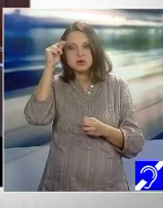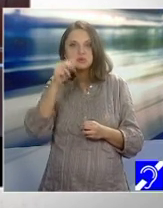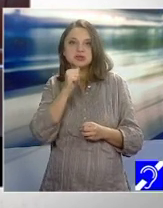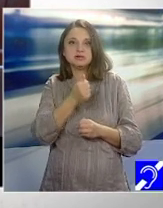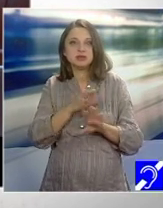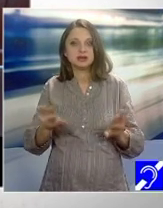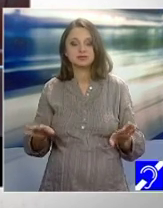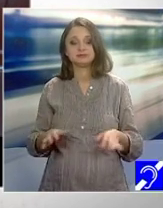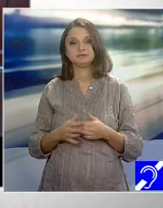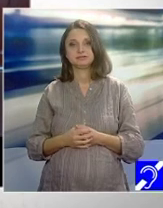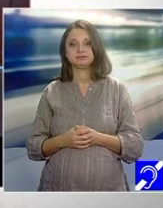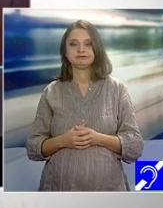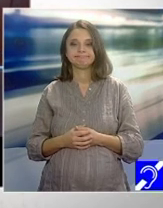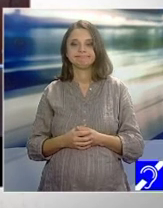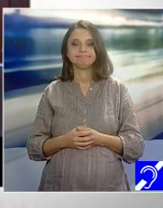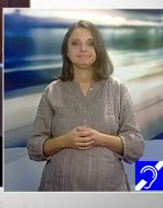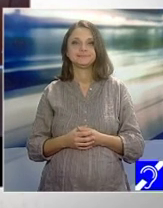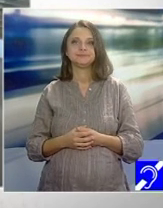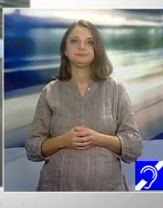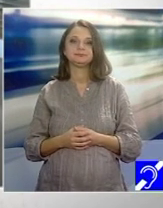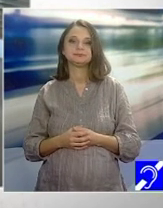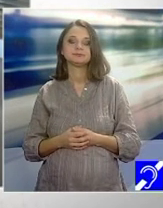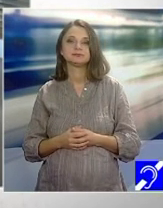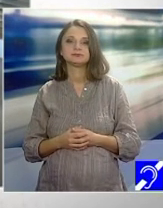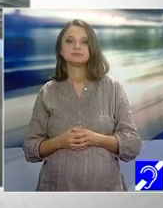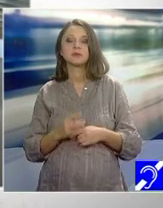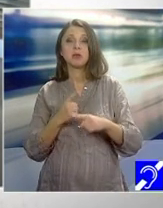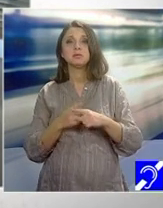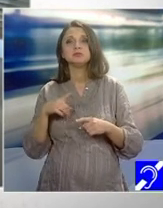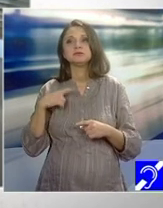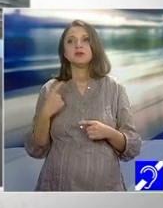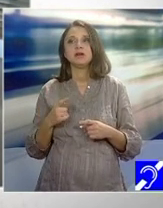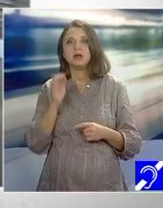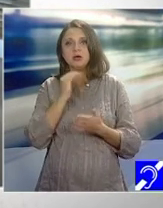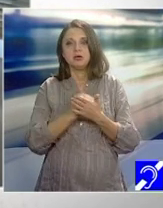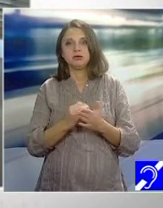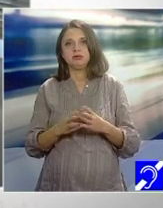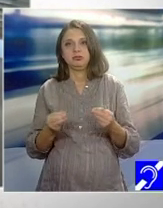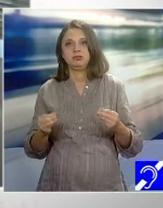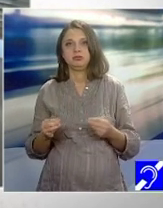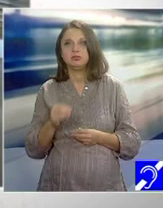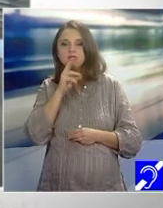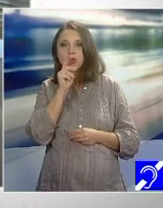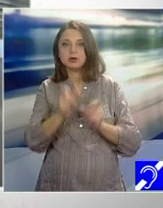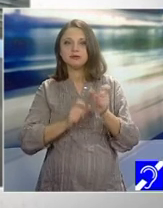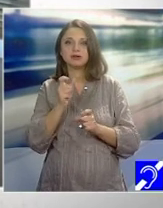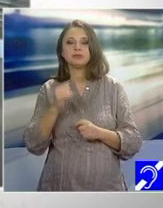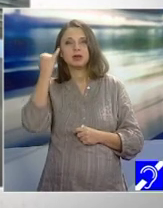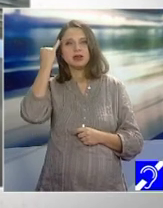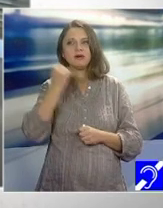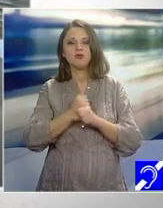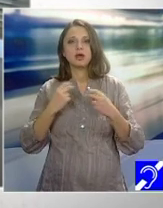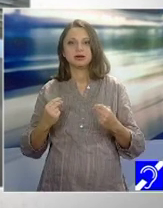piața Mărăști. Iată, pe lângă aceste lipsuri, să le spunem așa, vorbim și despre inițiative foarte